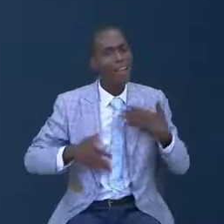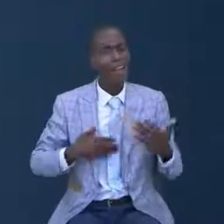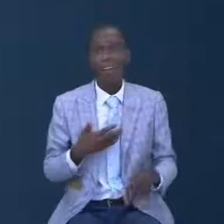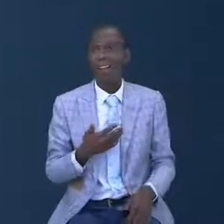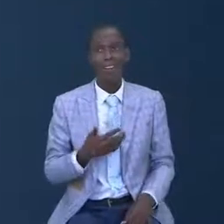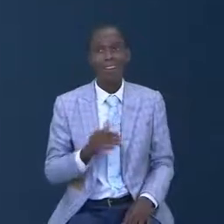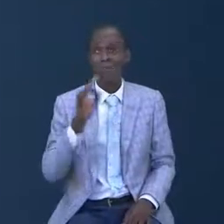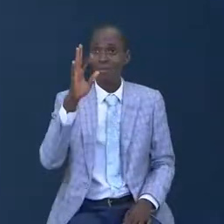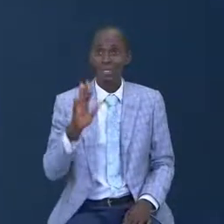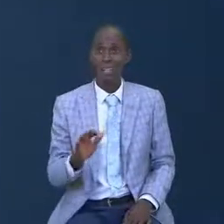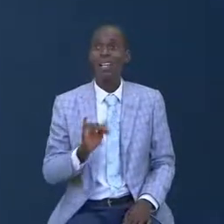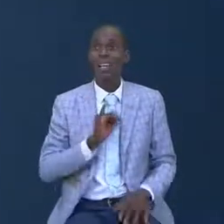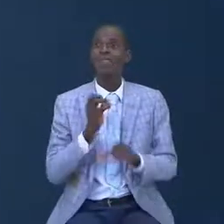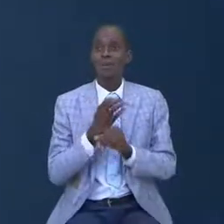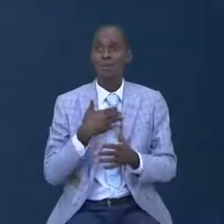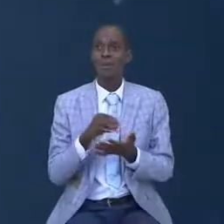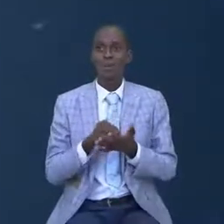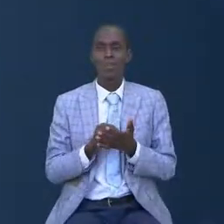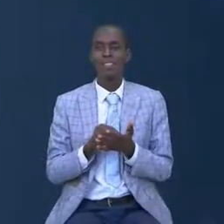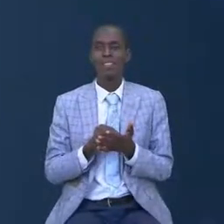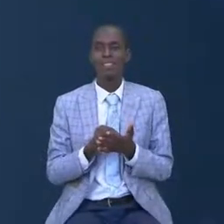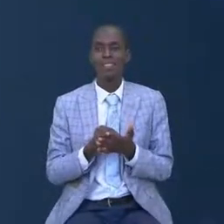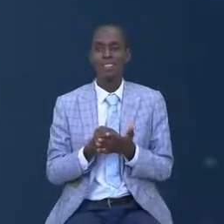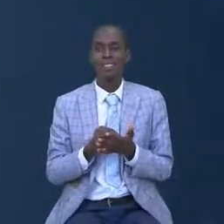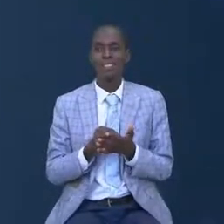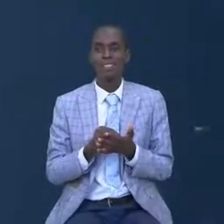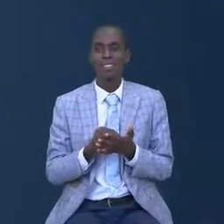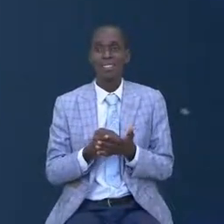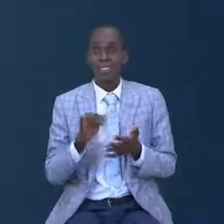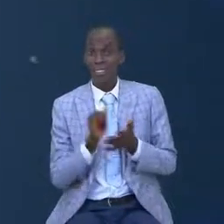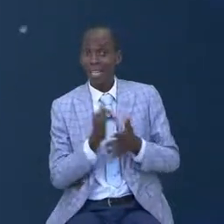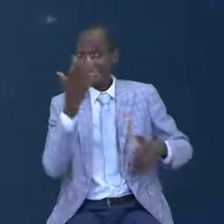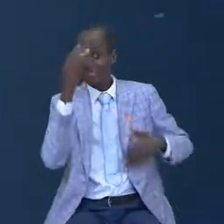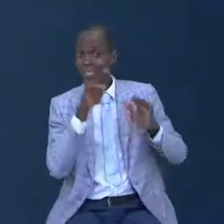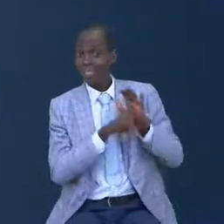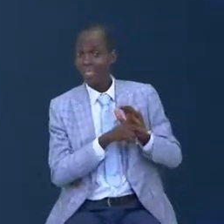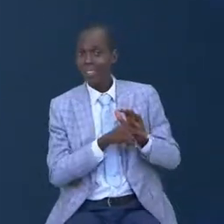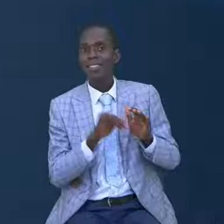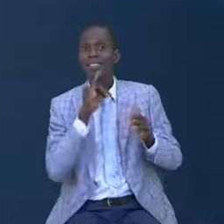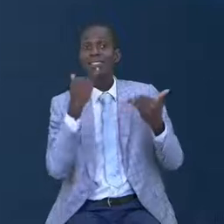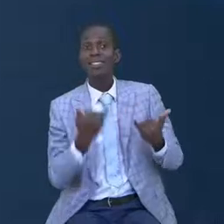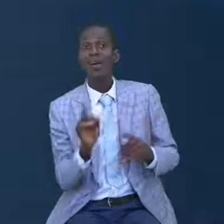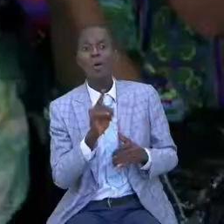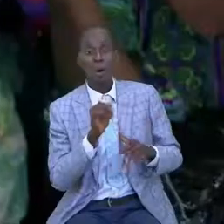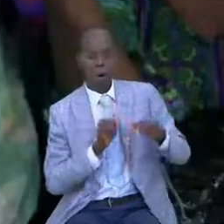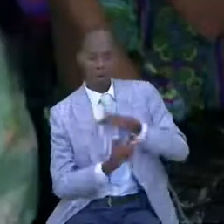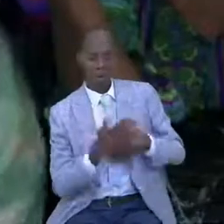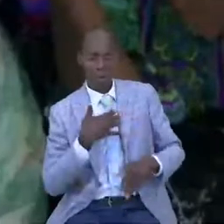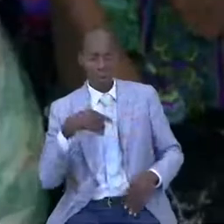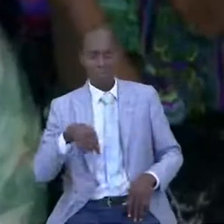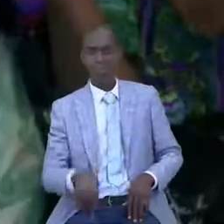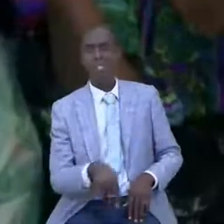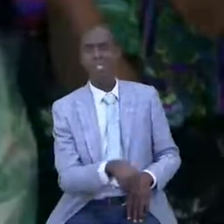le visage des gens. Je dis, mais pourquoi tu souris? Pourquoi tu te réjouis? Je dis, prédicateur, je l'ai obtenu. La maladie